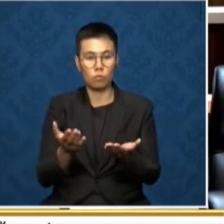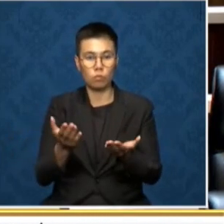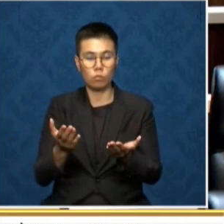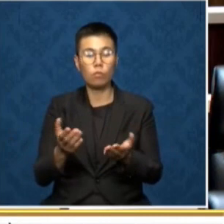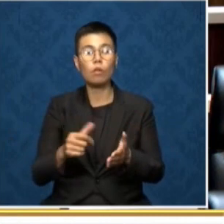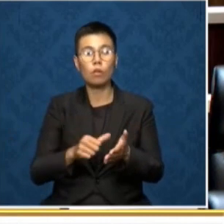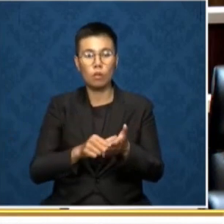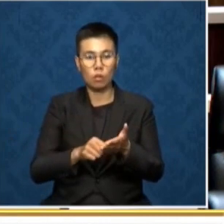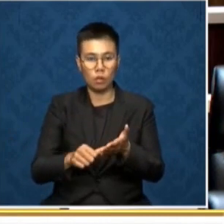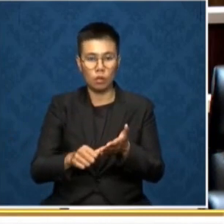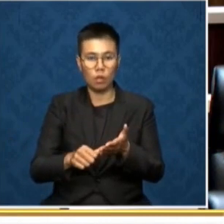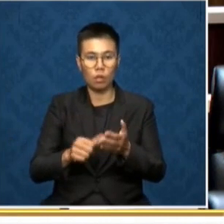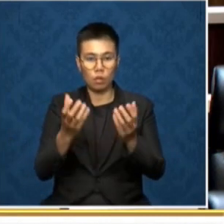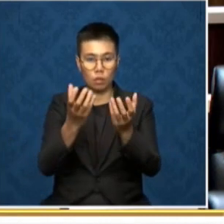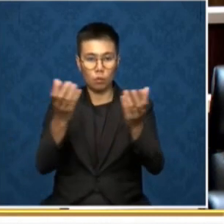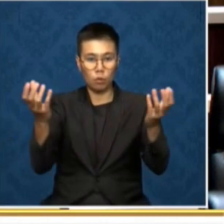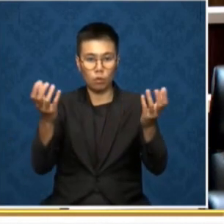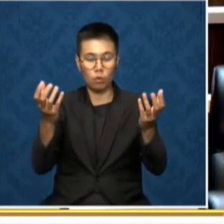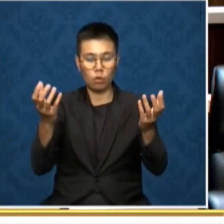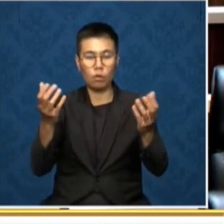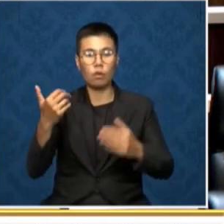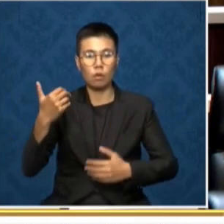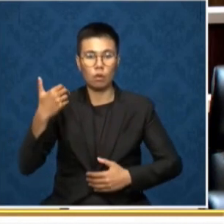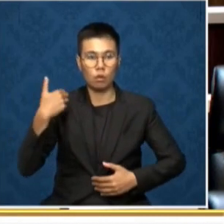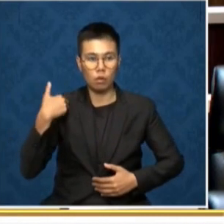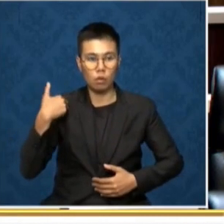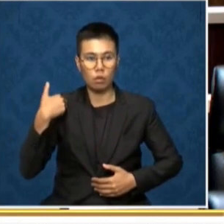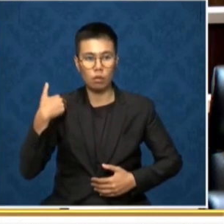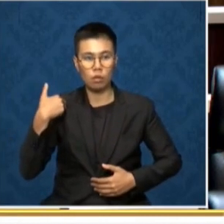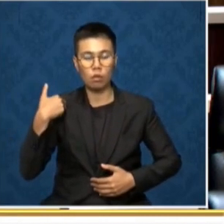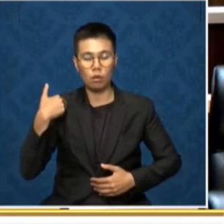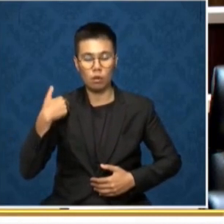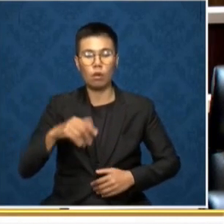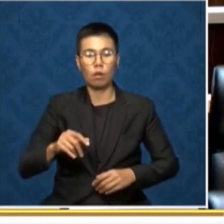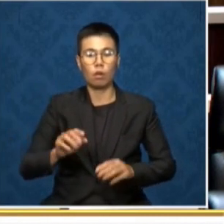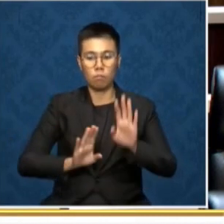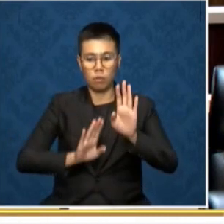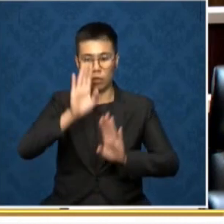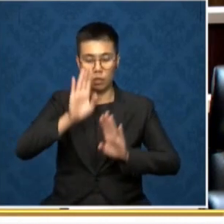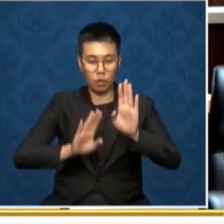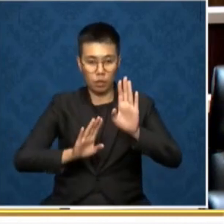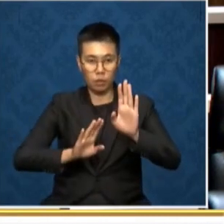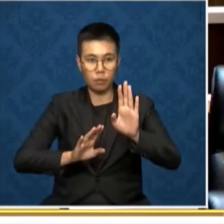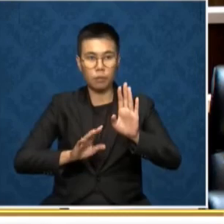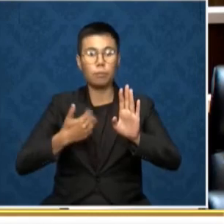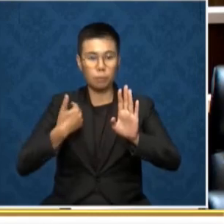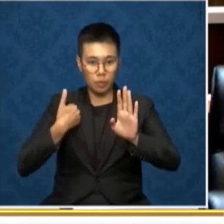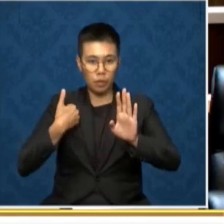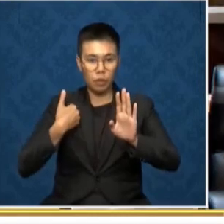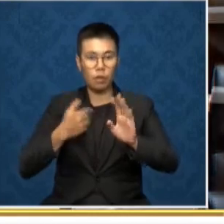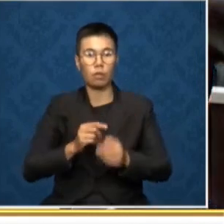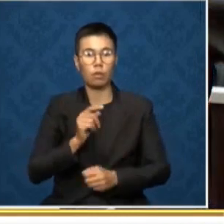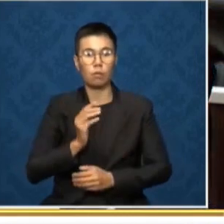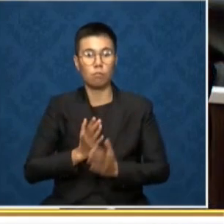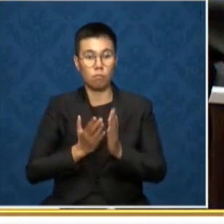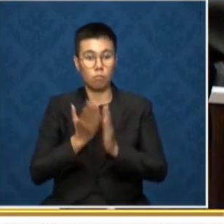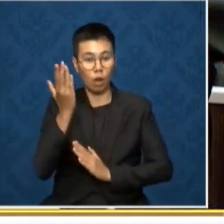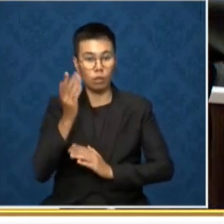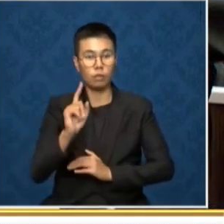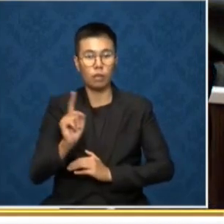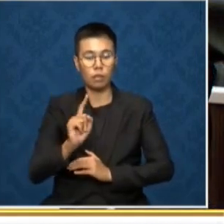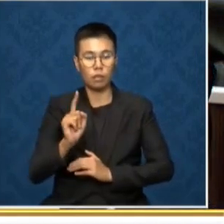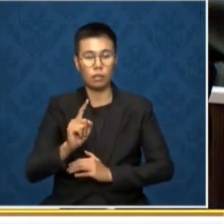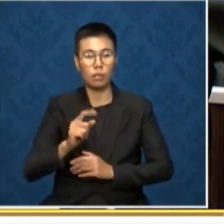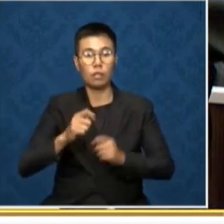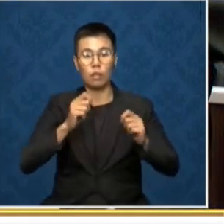ให้มีการแก้ไขรัฐธรรมนูญให้มีการให้เป็นประชาธิปไตยมากขึ้นผ่านยัตติเรื่อง